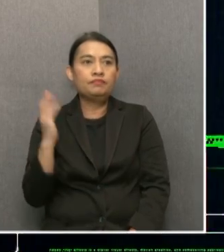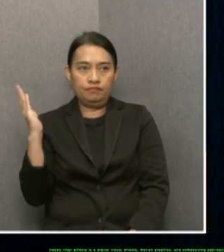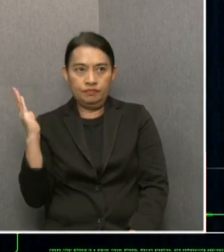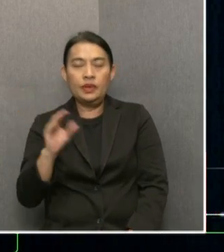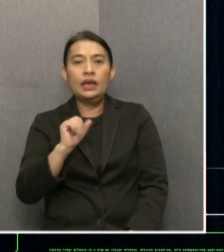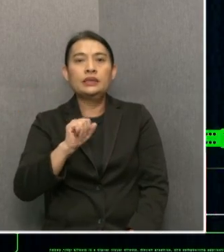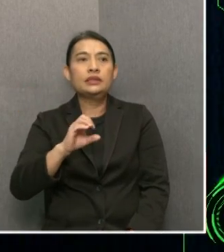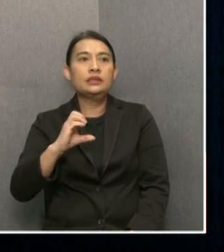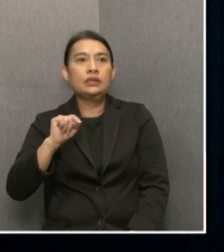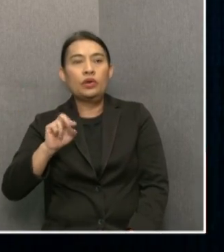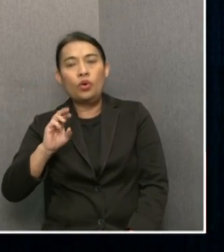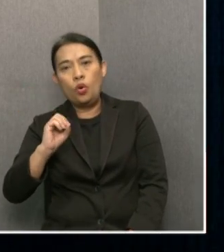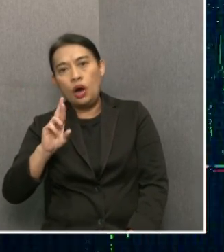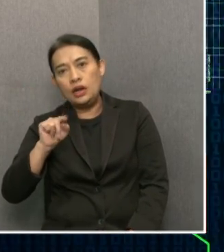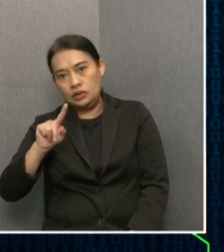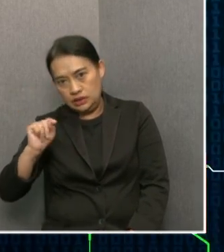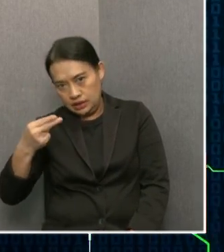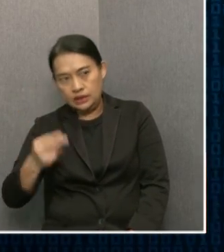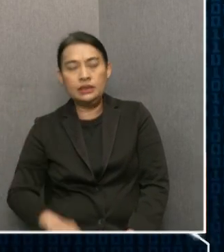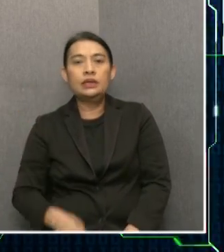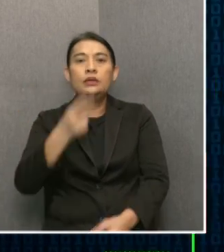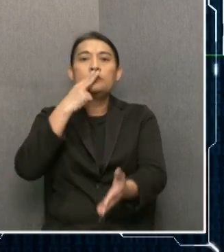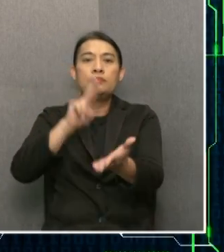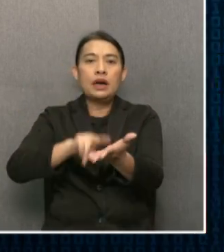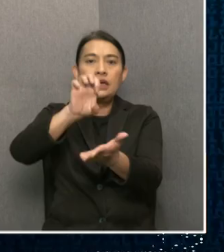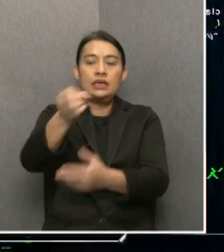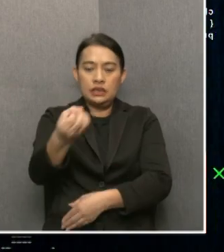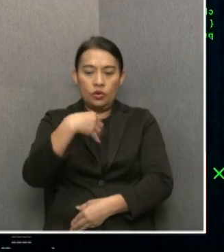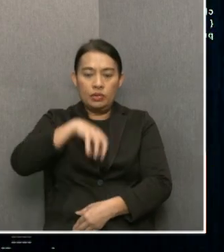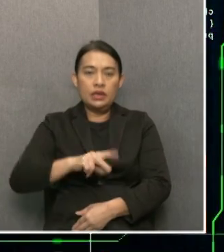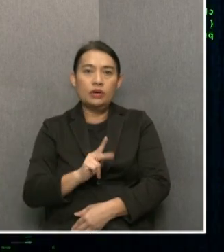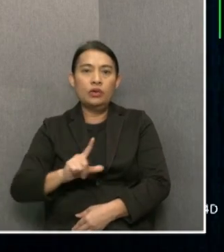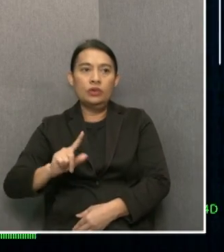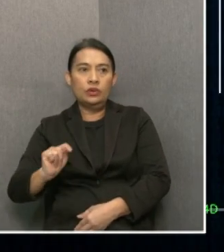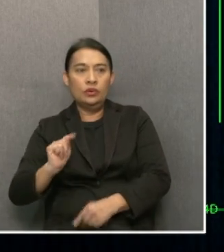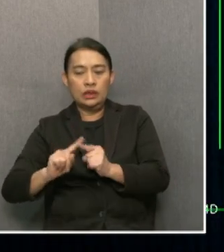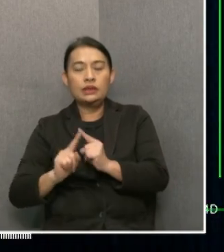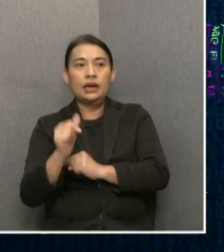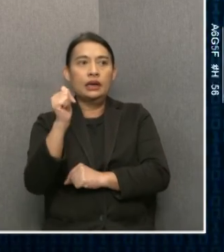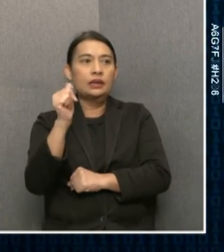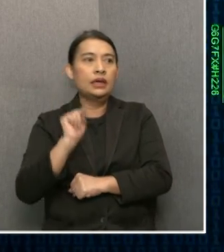www.sec.or.th นะคะแล้วก็ช่องทางในเรื่องของการอีเมลมาถึงสำนักงานกลต.นะคะดูคอมเพลนนะคะ